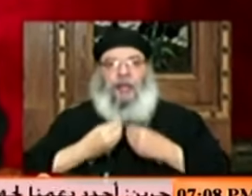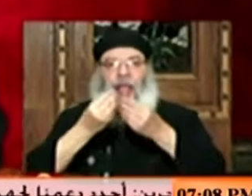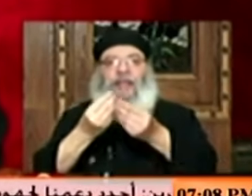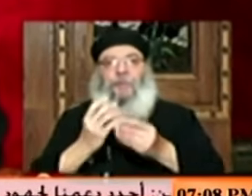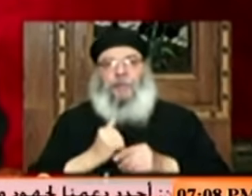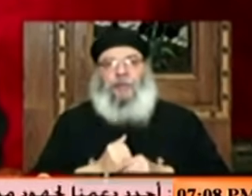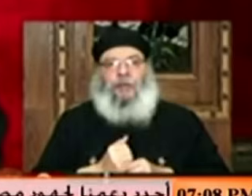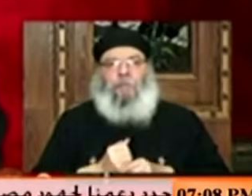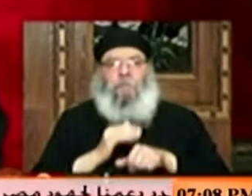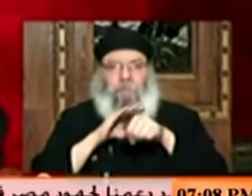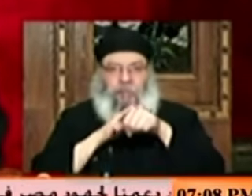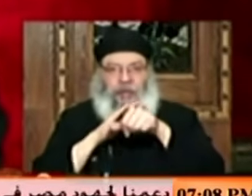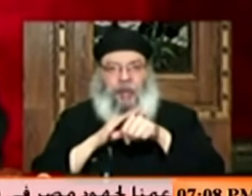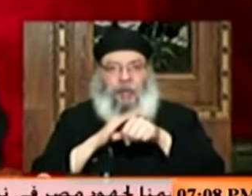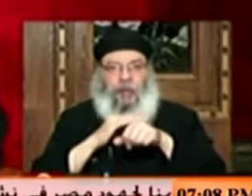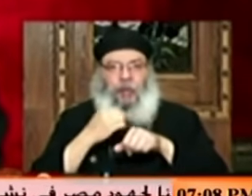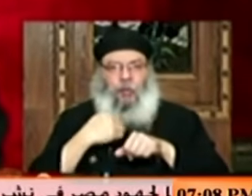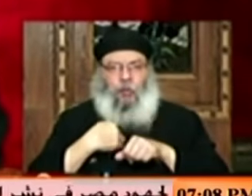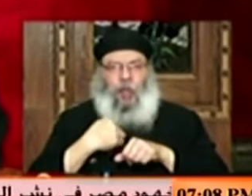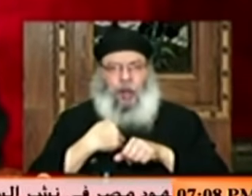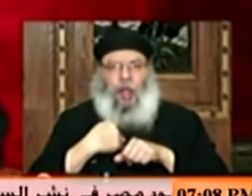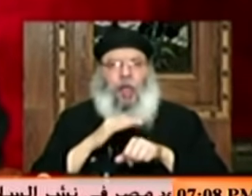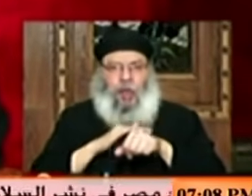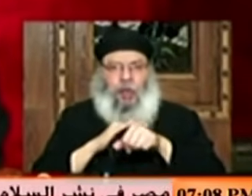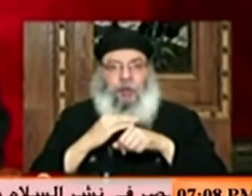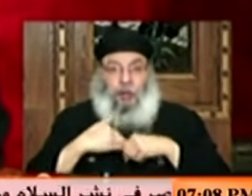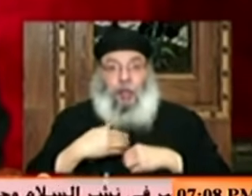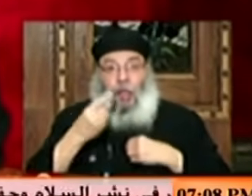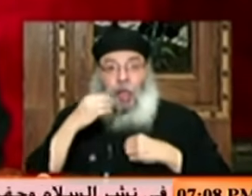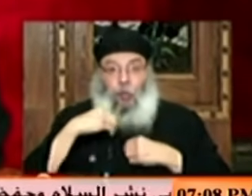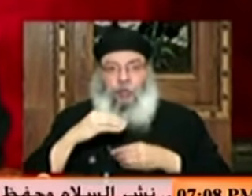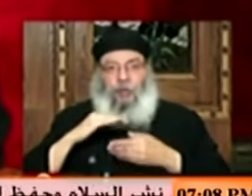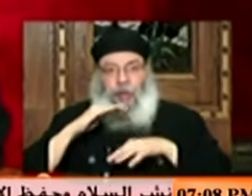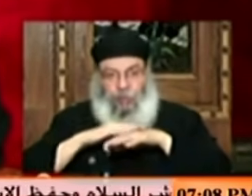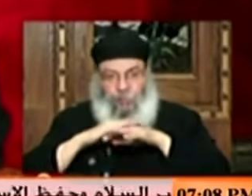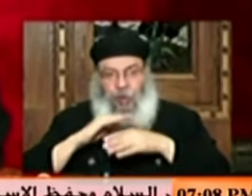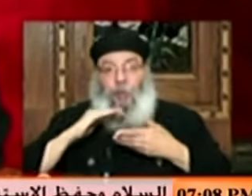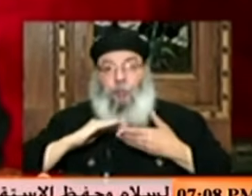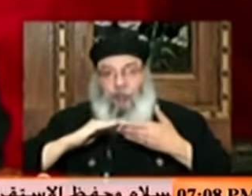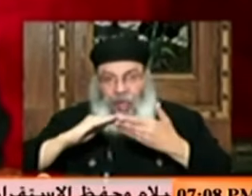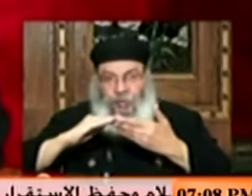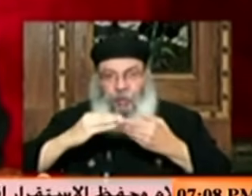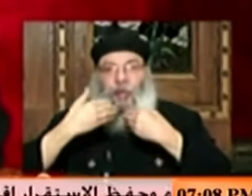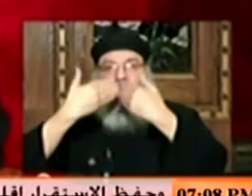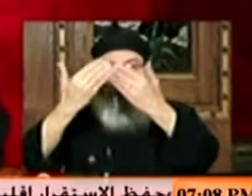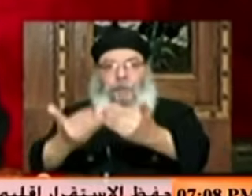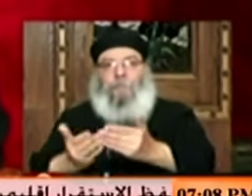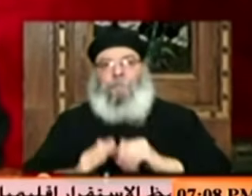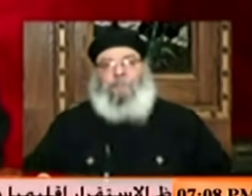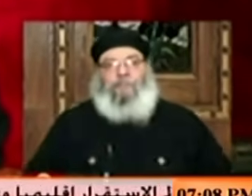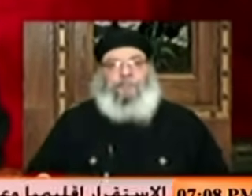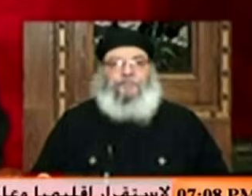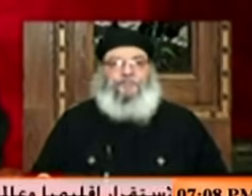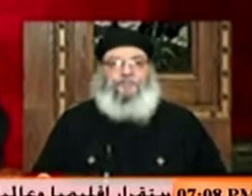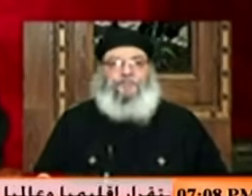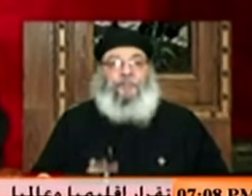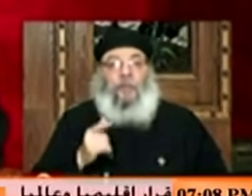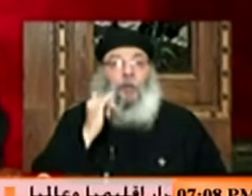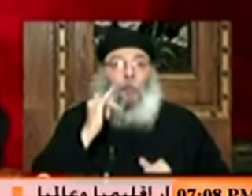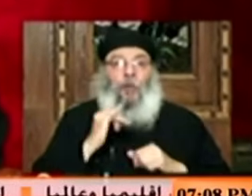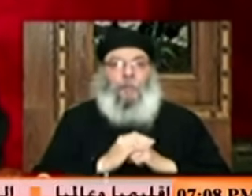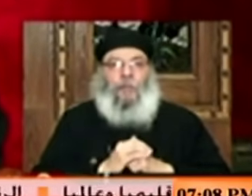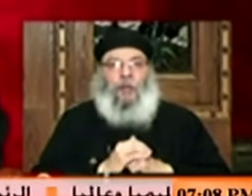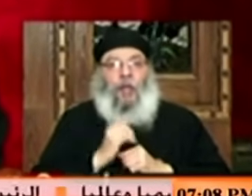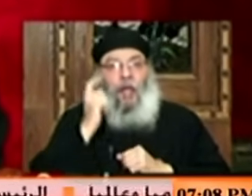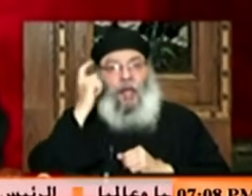ازاي باحساسك بشعورك ودي نقطه مهمه جدا في ف فهم